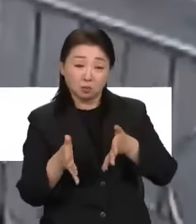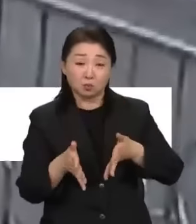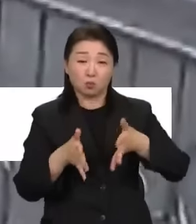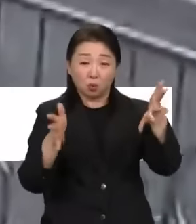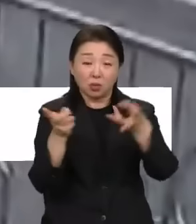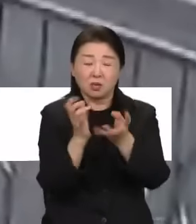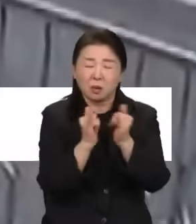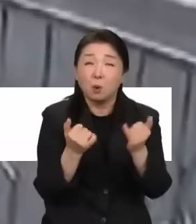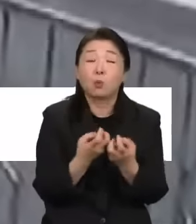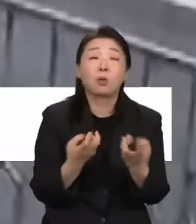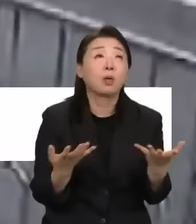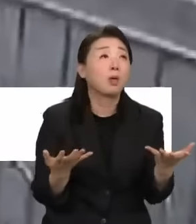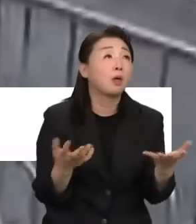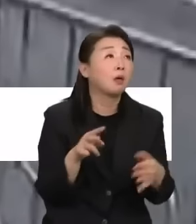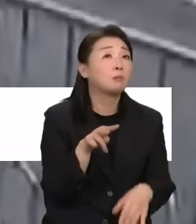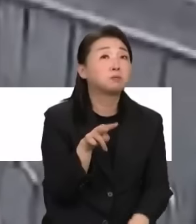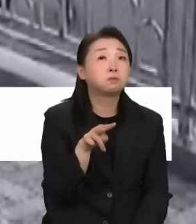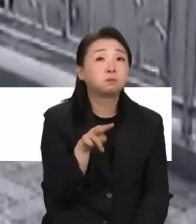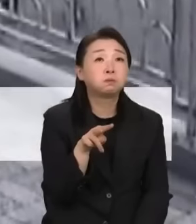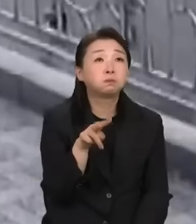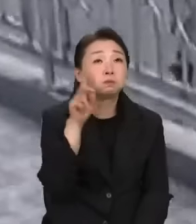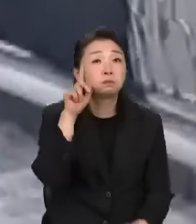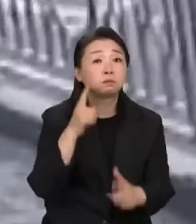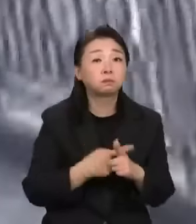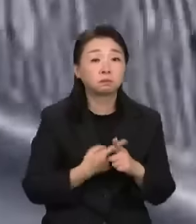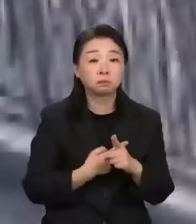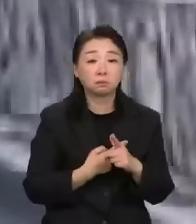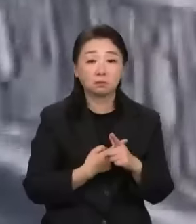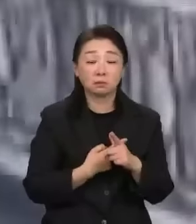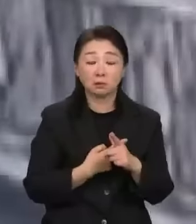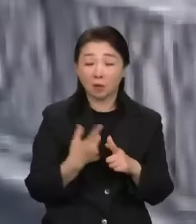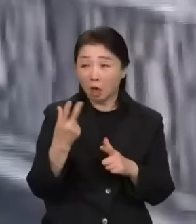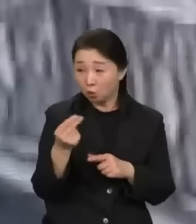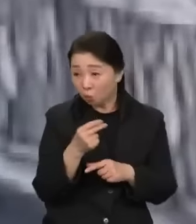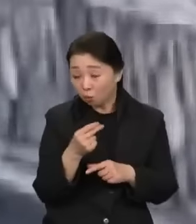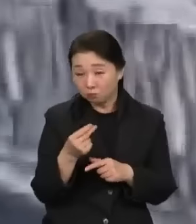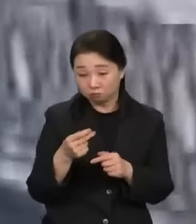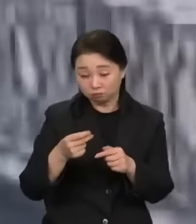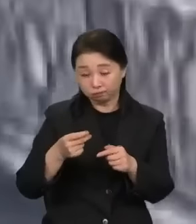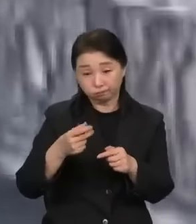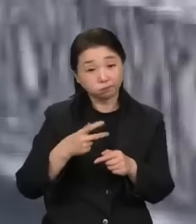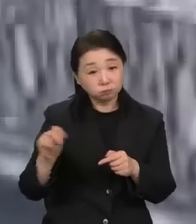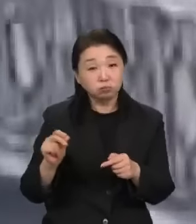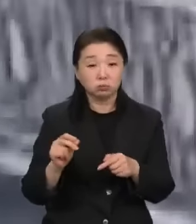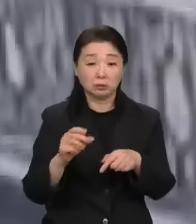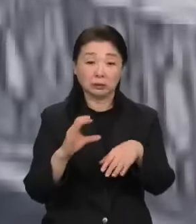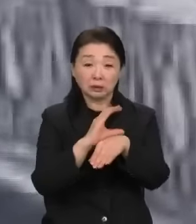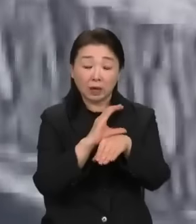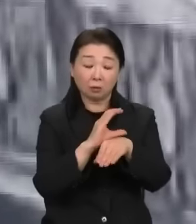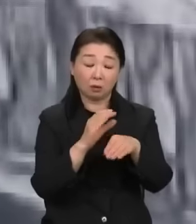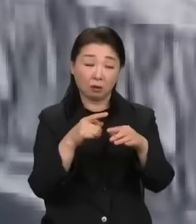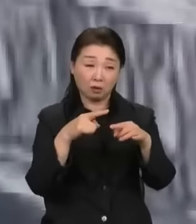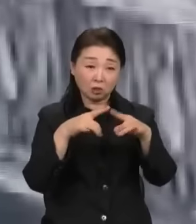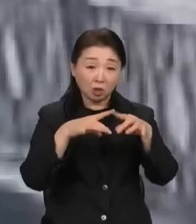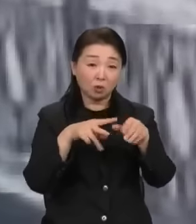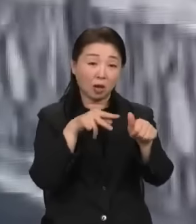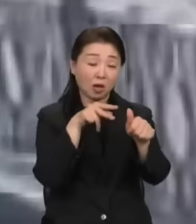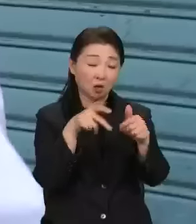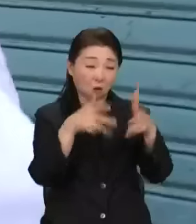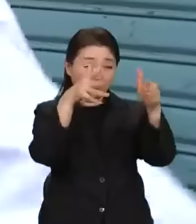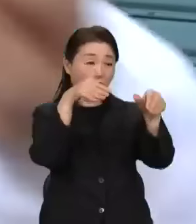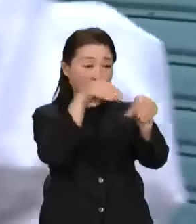작업자는 속수무책 지켜만 볼 뿐입니다. 정화조 차량은 공중전화 부스와 전봇대를 들이받고서야 겨우